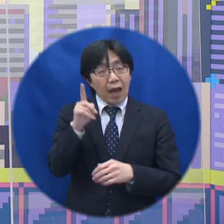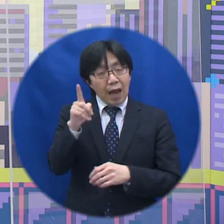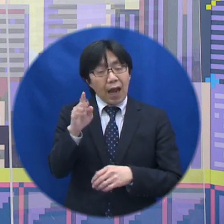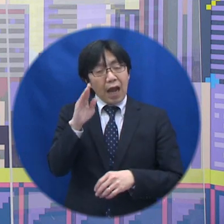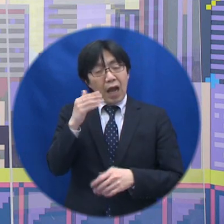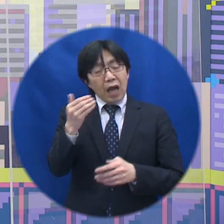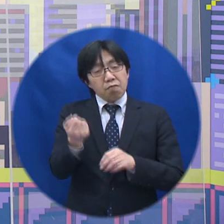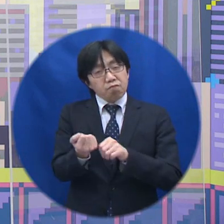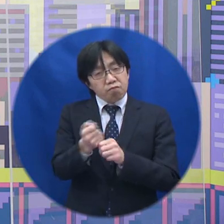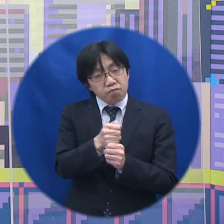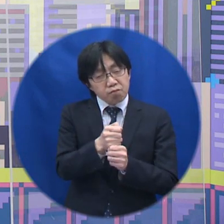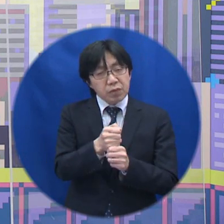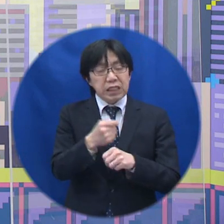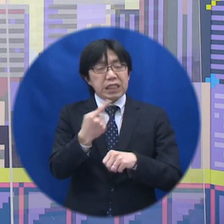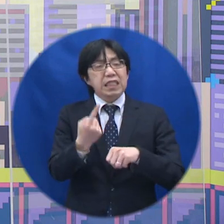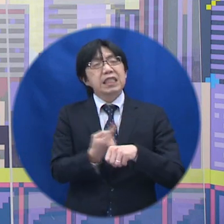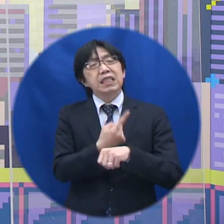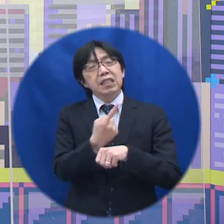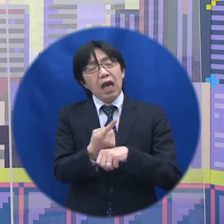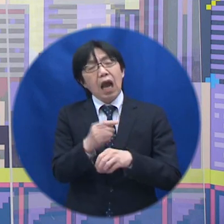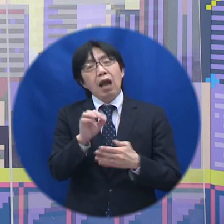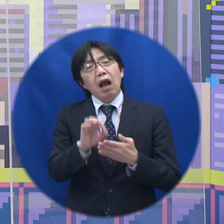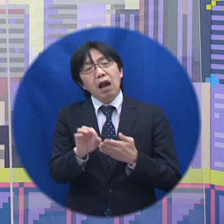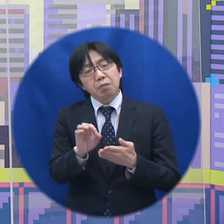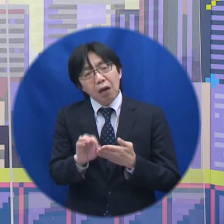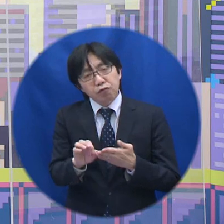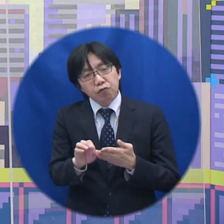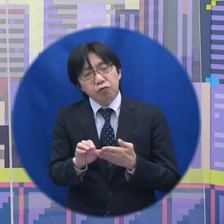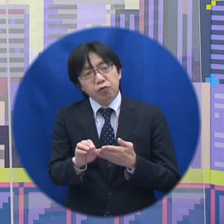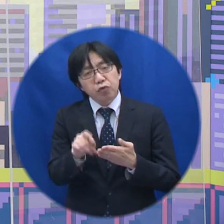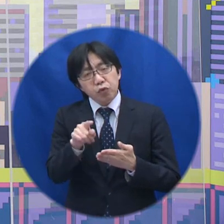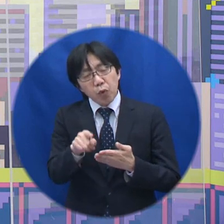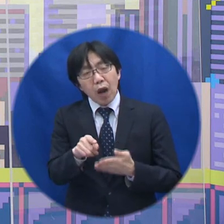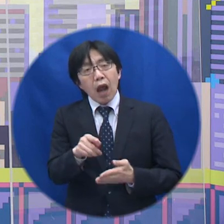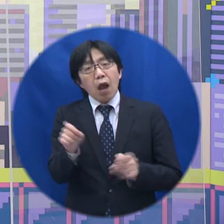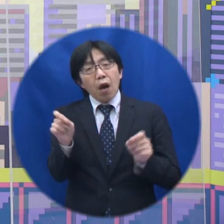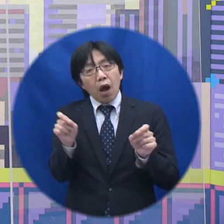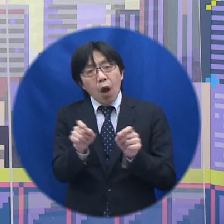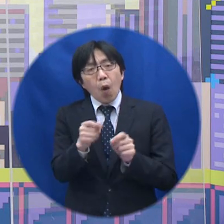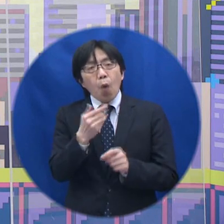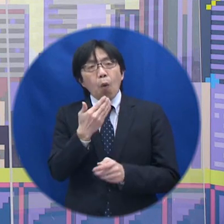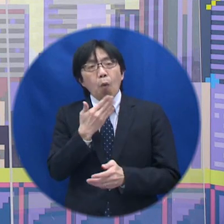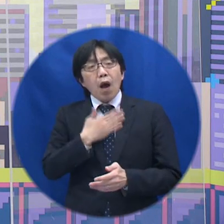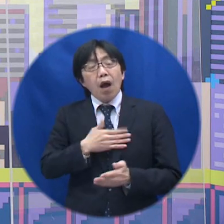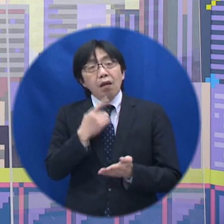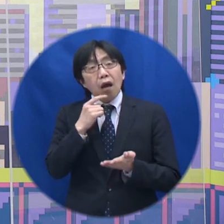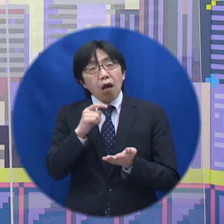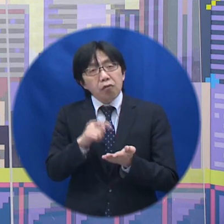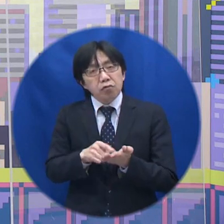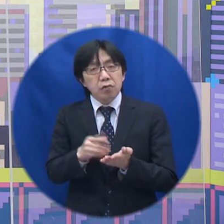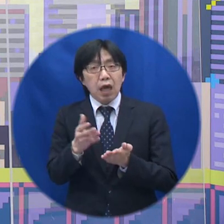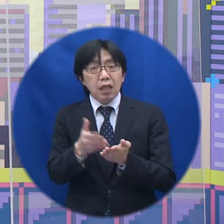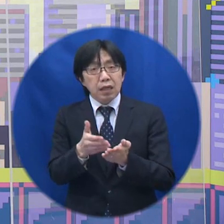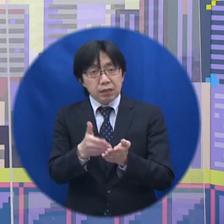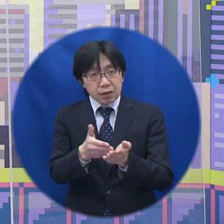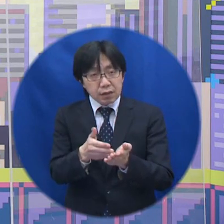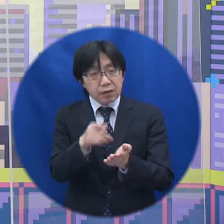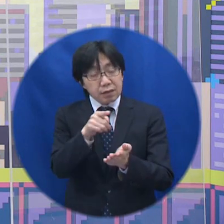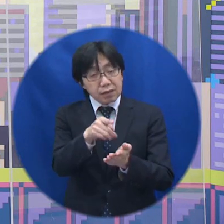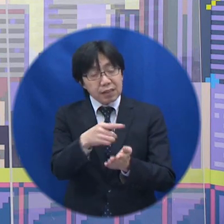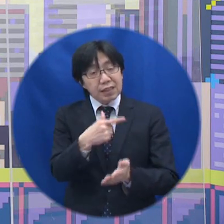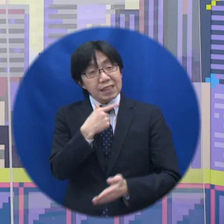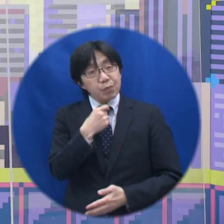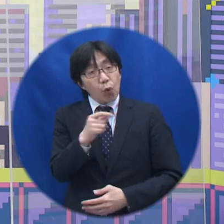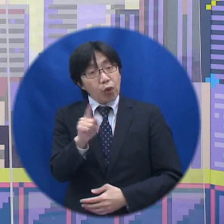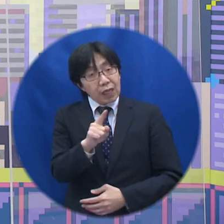いですよというように分かりやすく説明しながらその方がどうしたいのかを聞いてください。